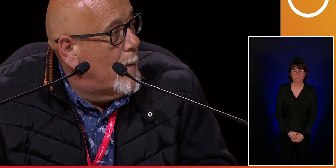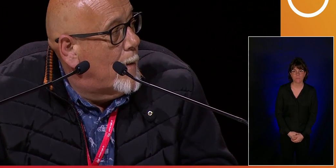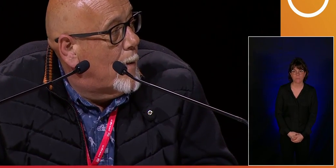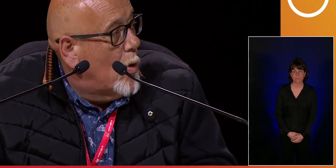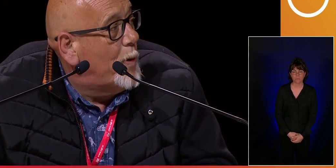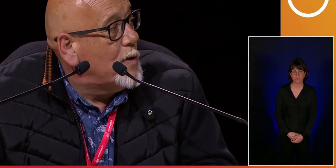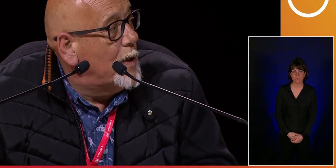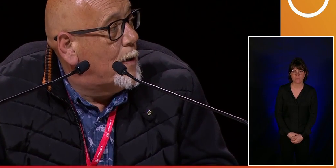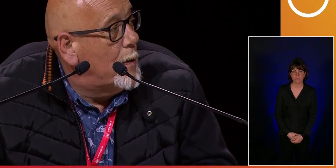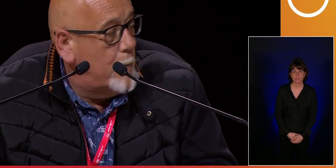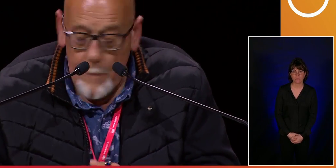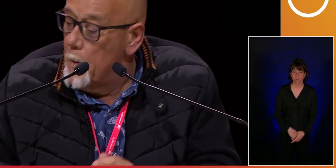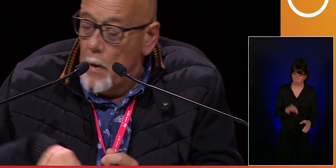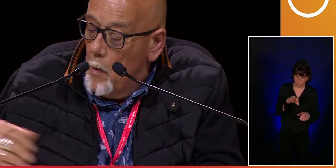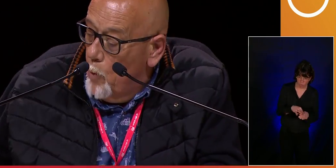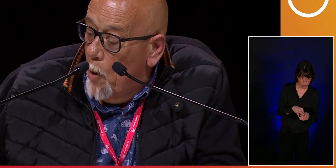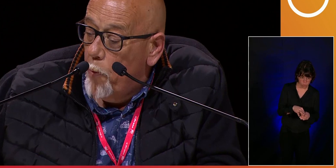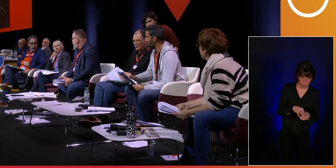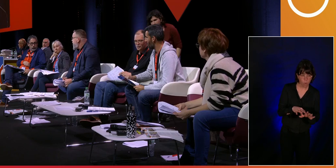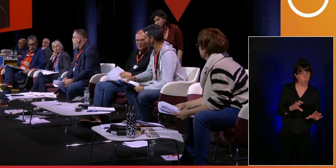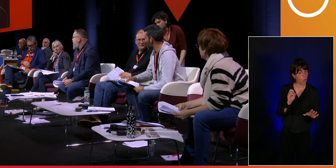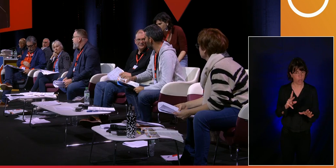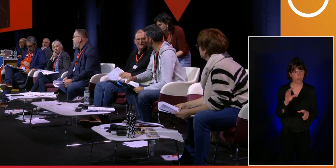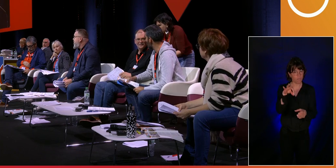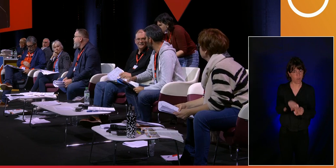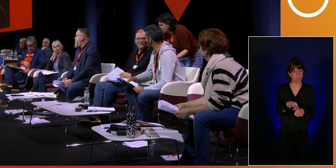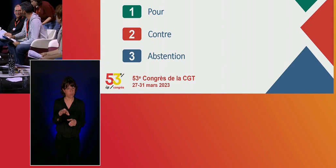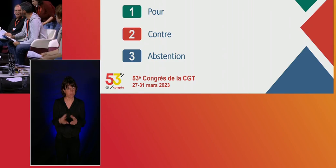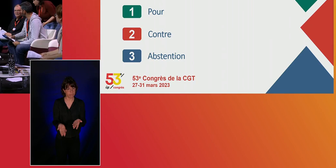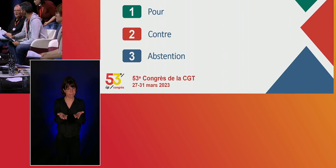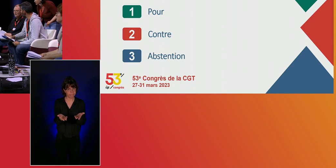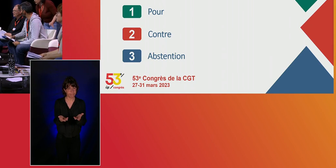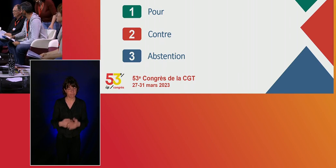alors on passe au vote bon ben on passe au vote